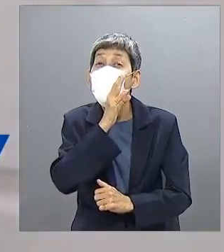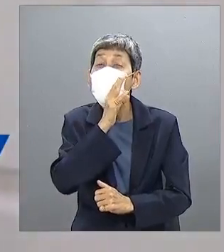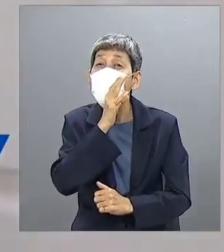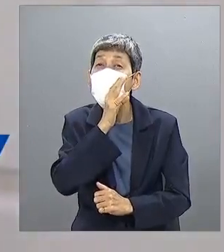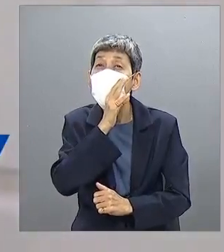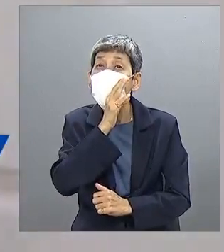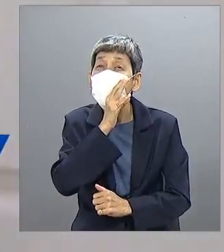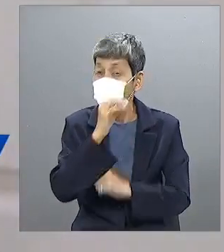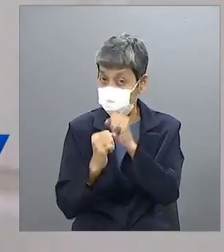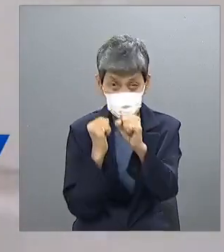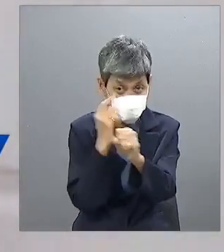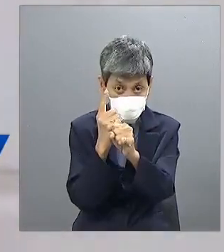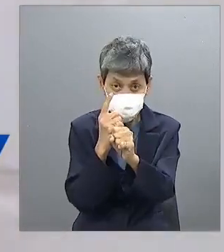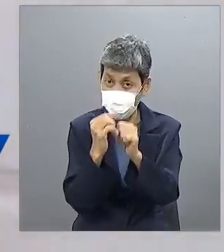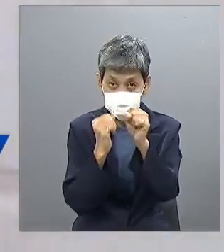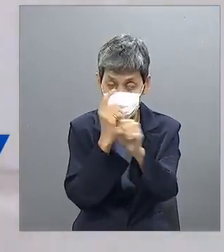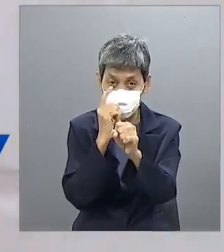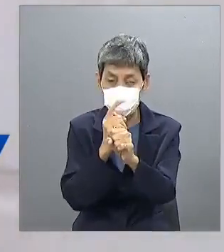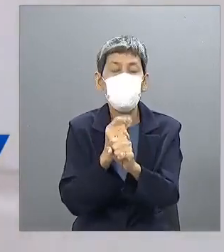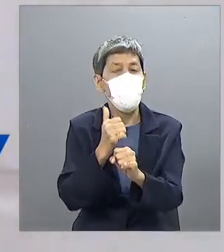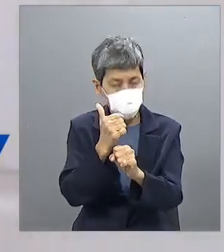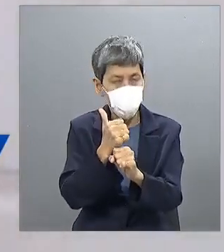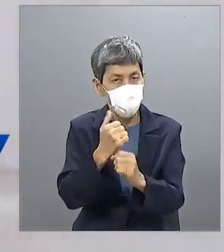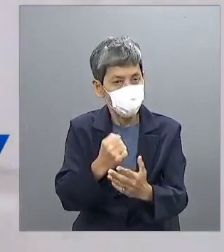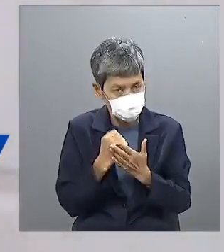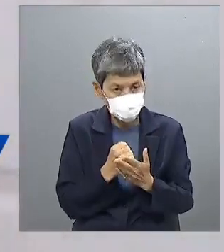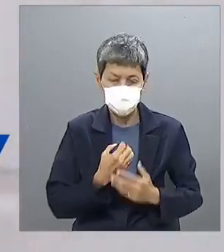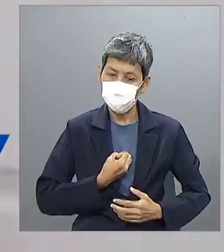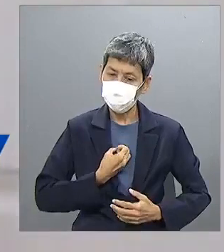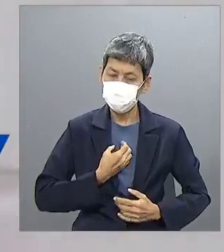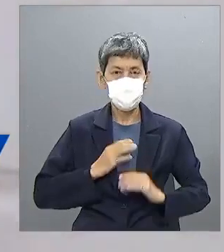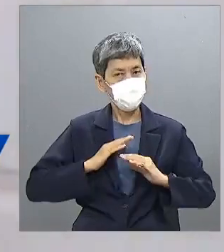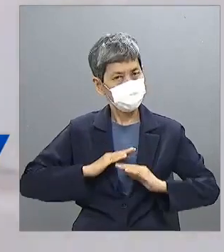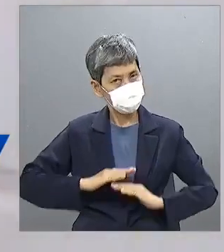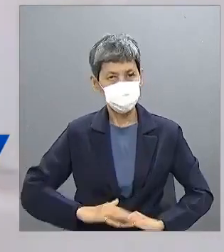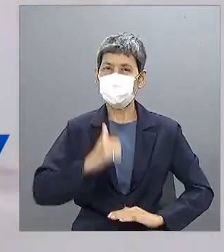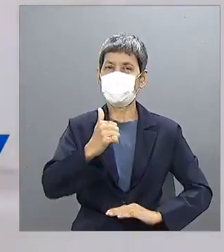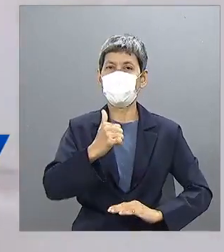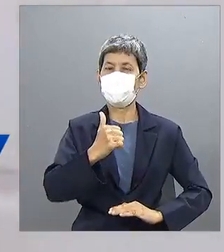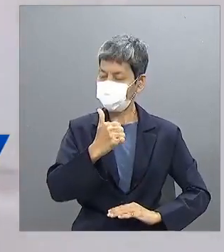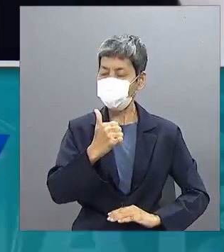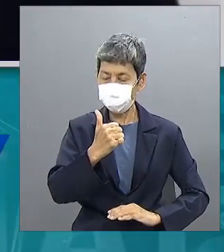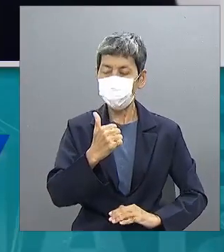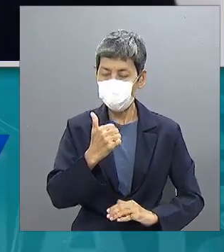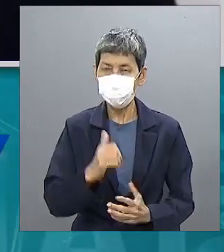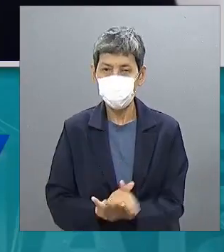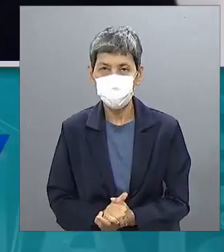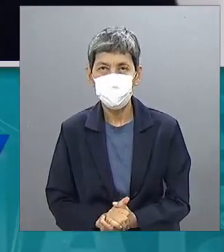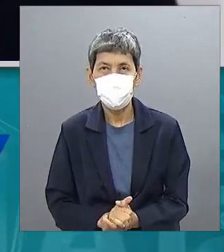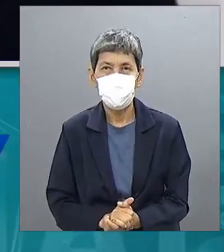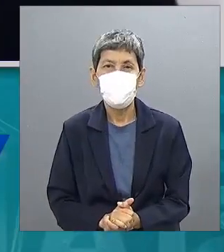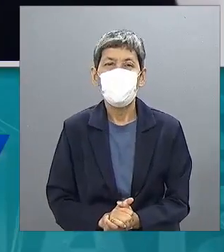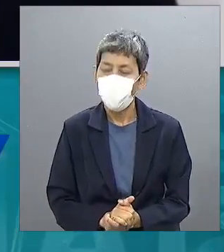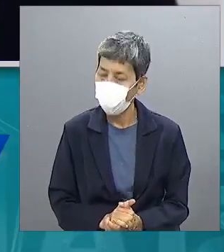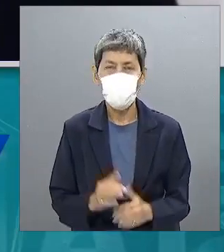ปีนึงเลยครับมันจะลดพวกความเสี่ยงที่เกี่ยวกับทุกโรคหัวใจหรือโลกมนุษย์ทางเดินหายใจได้กับขึ้นเลยนะครับถ้าเธอว่า